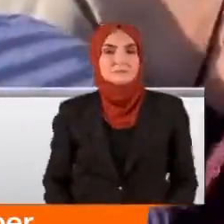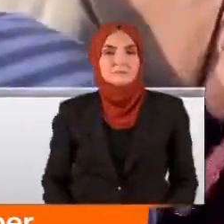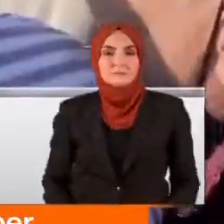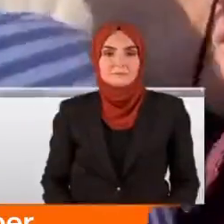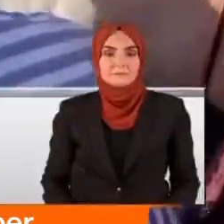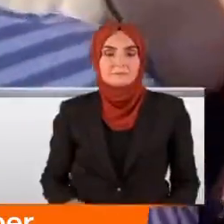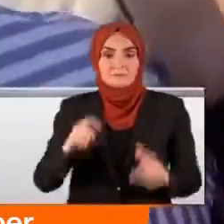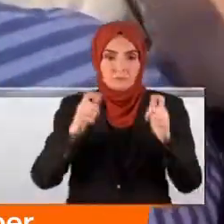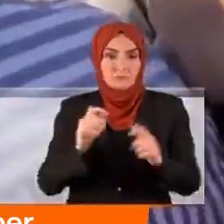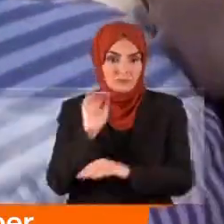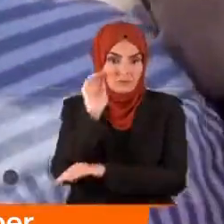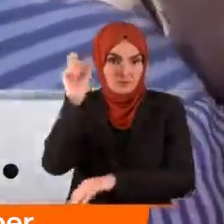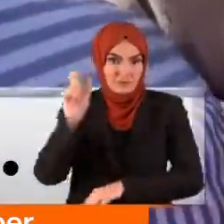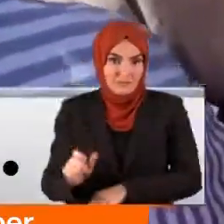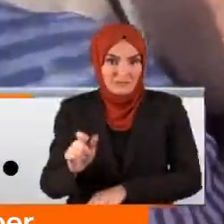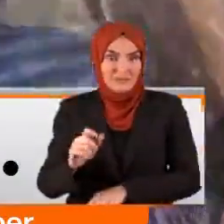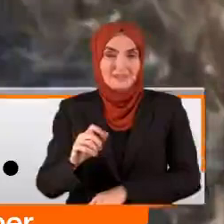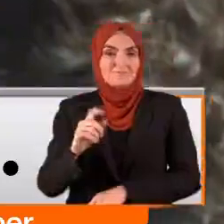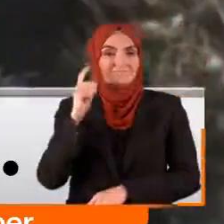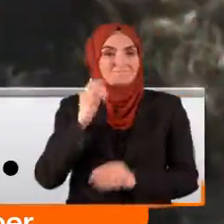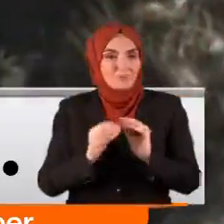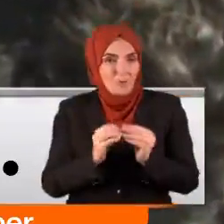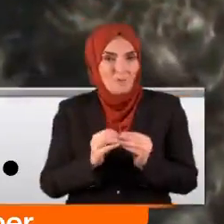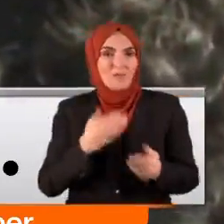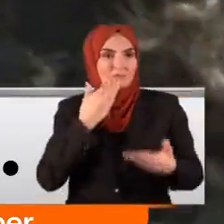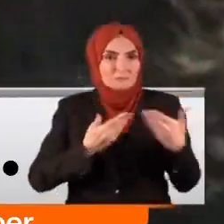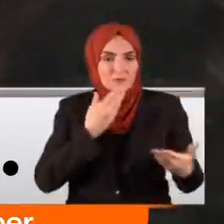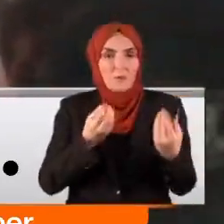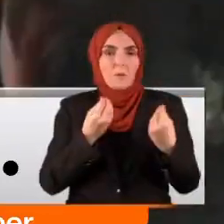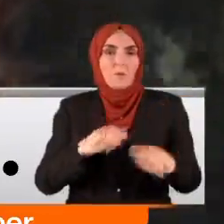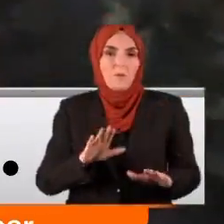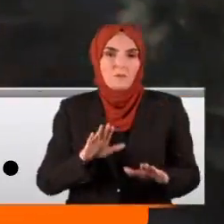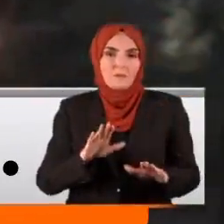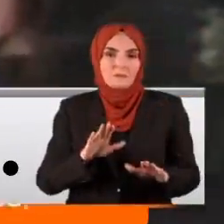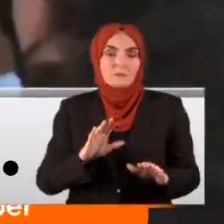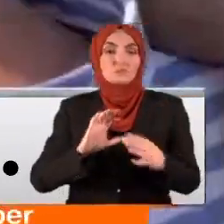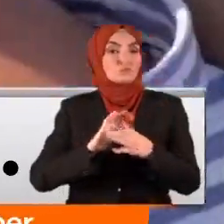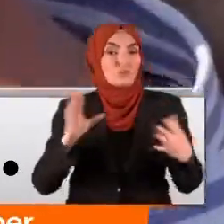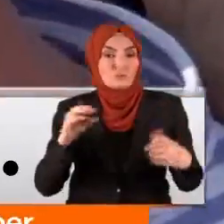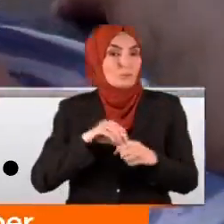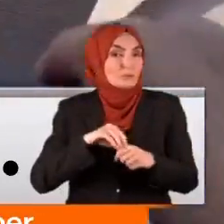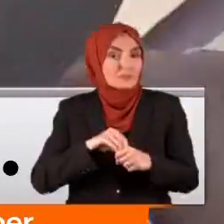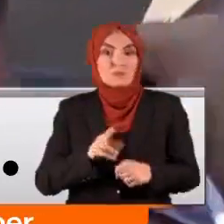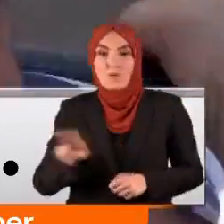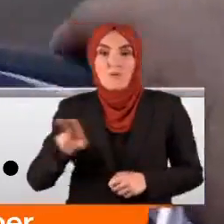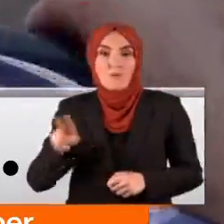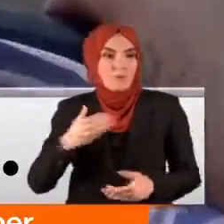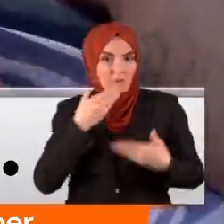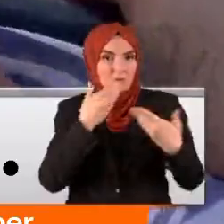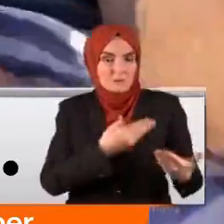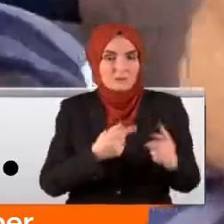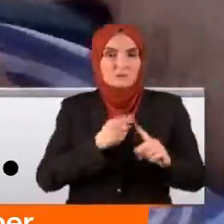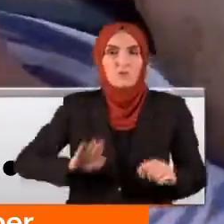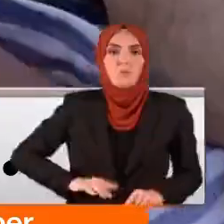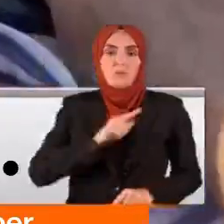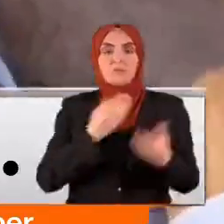Mahalle sakini bir türlü derdini anlatamadı. Önerdiği çözüm yolları da Kılıçdaroğlu'ndan kabul görmedi. İhale açıyorsun. İhaleye müteahhit